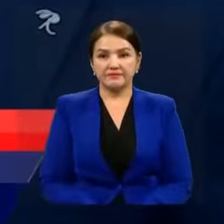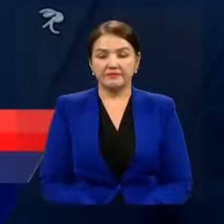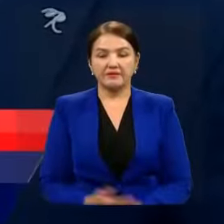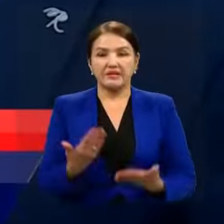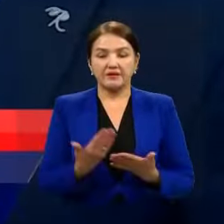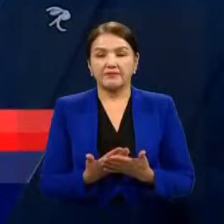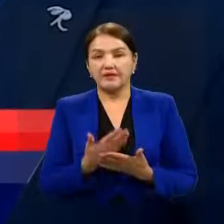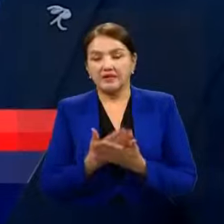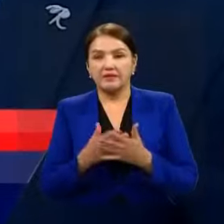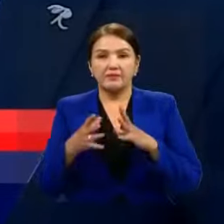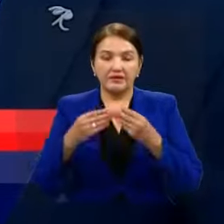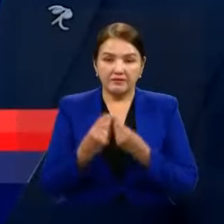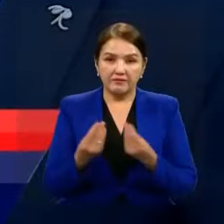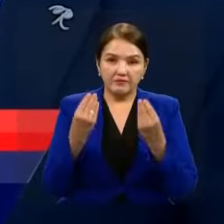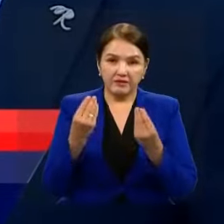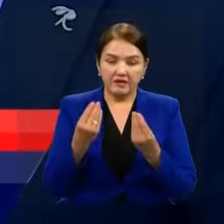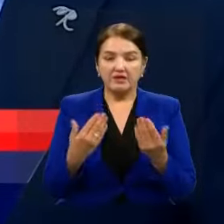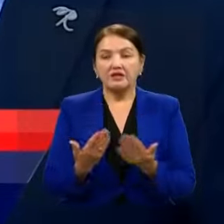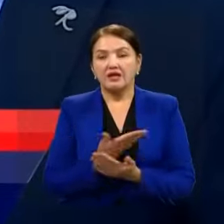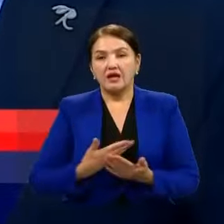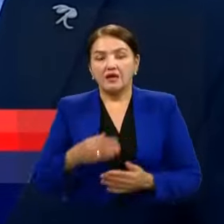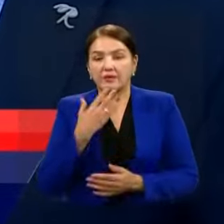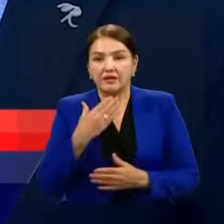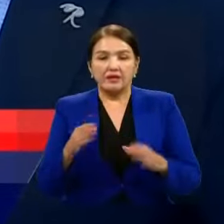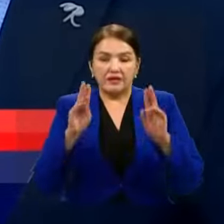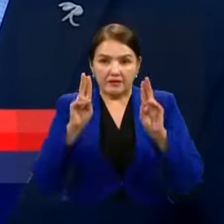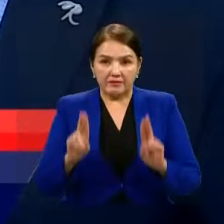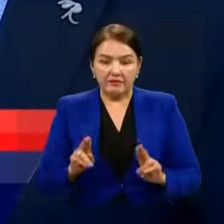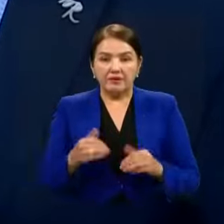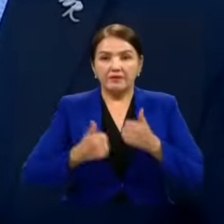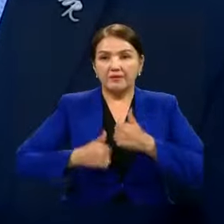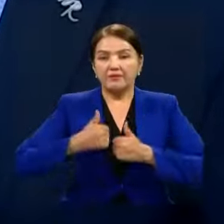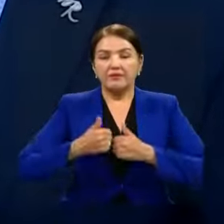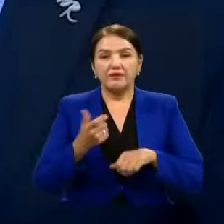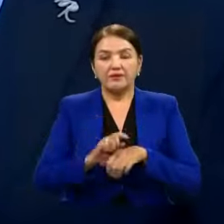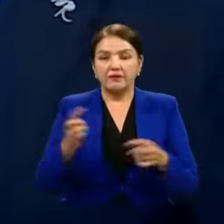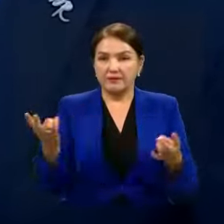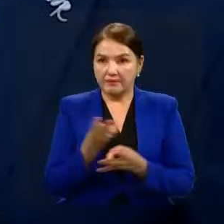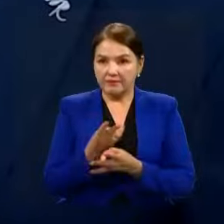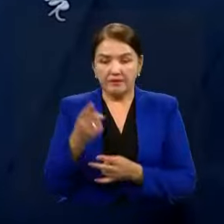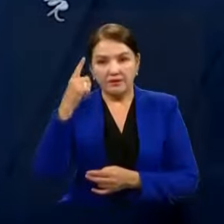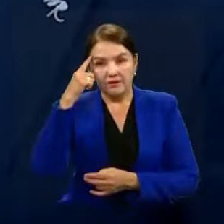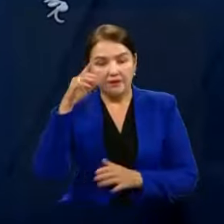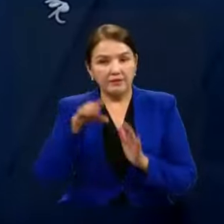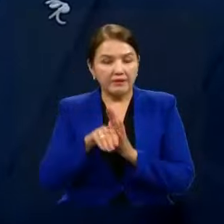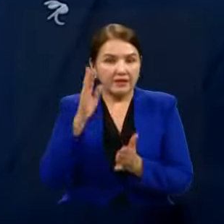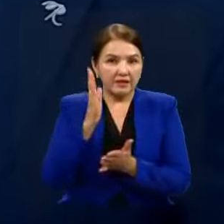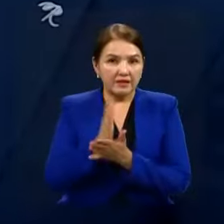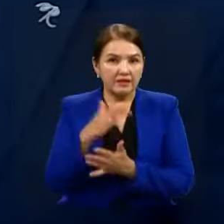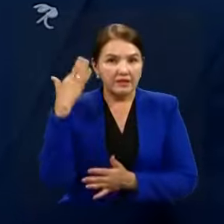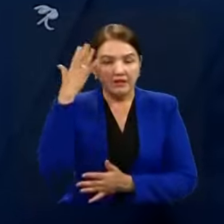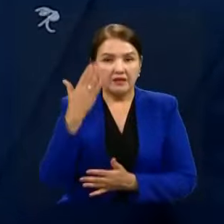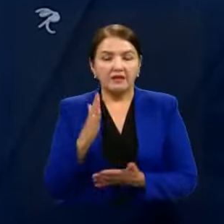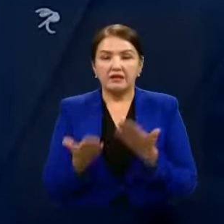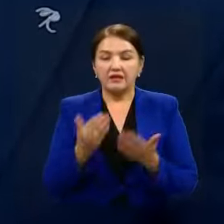Для пропаганды семейных ценностей и наших национальных традиций такие конкурсы очень нужны. Думаю, в них есть огромный смысл.